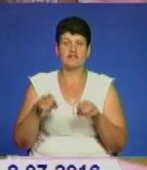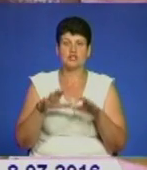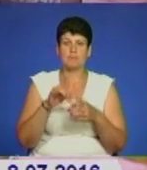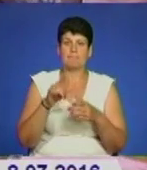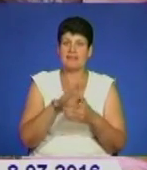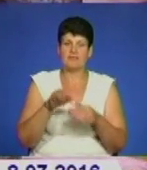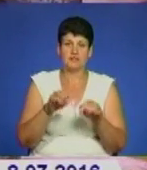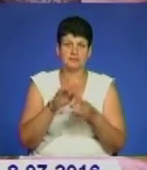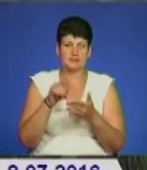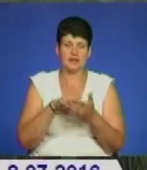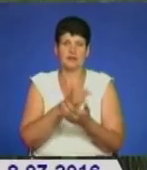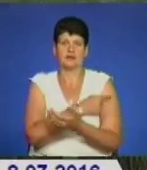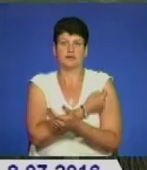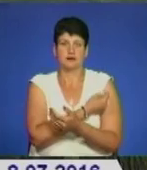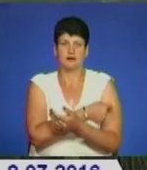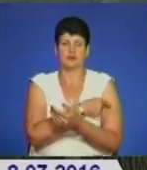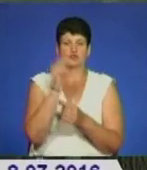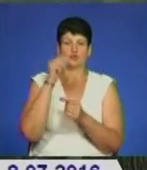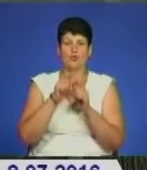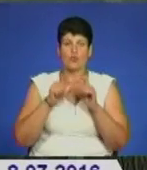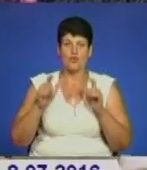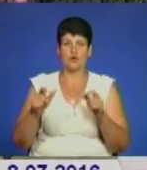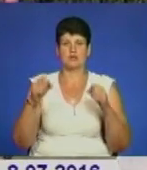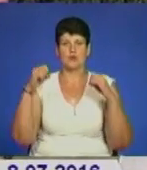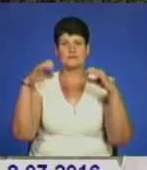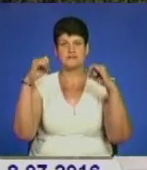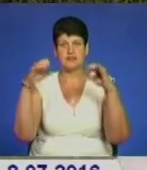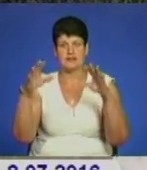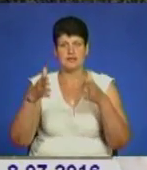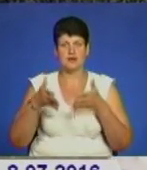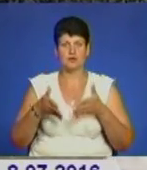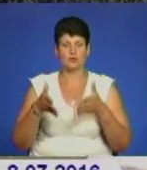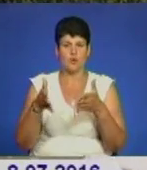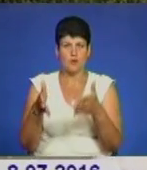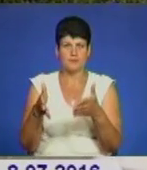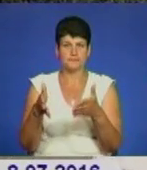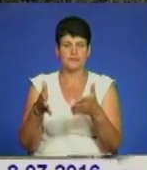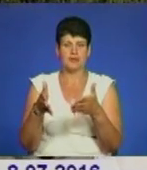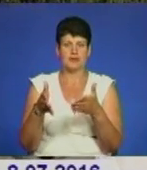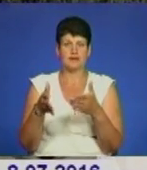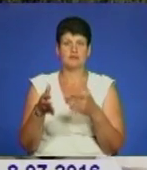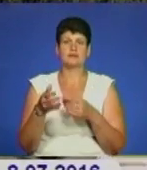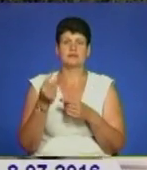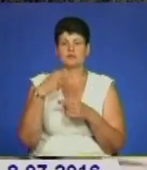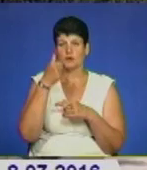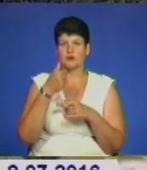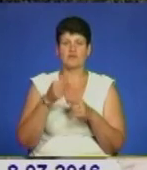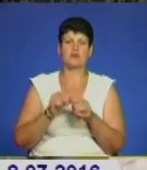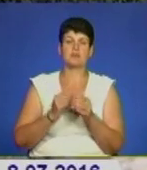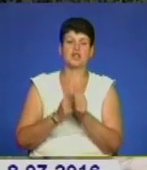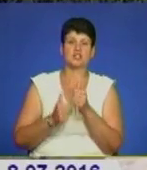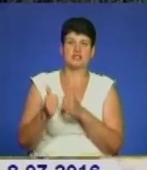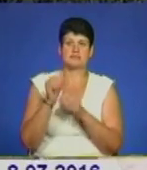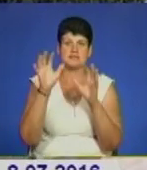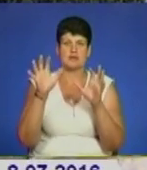лікарні, амбулаторії, освітлені вулиць, дороги. Півроку ми випереджаємо закони. Формування територіальних